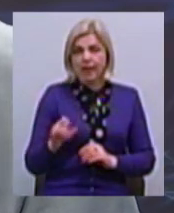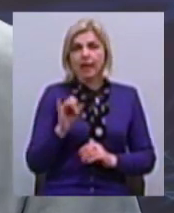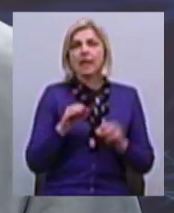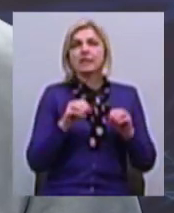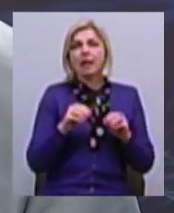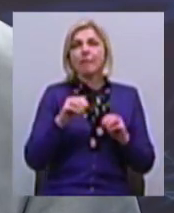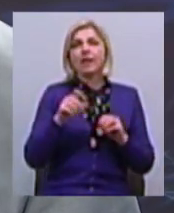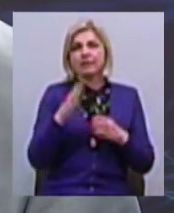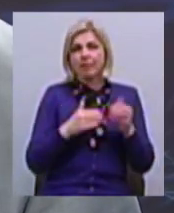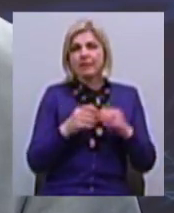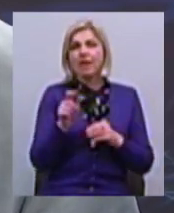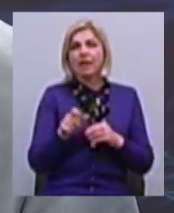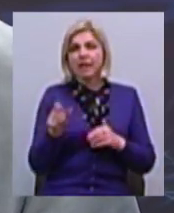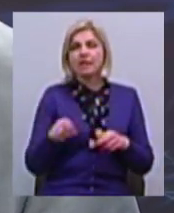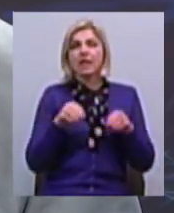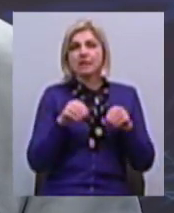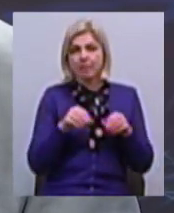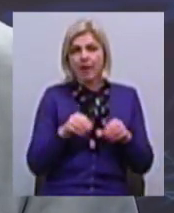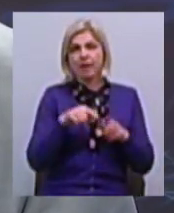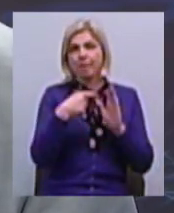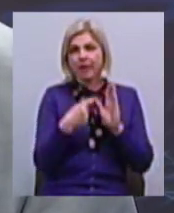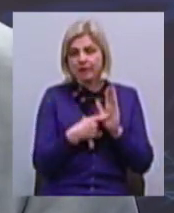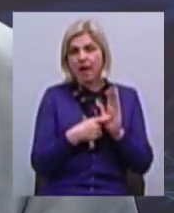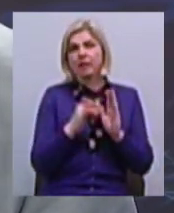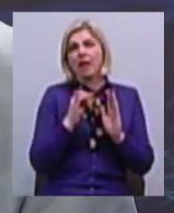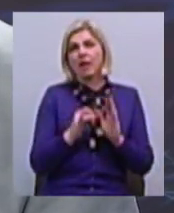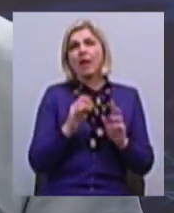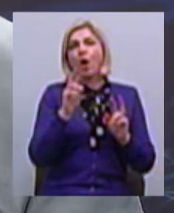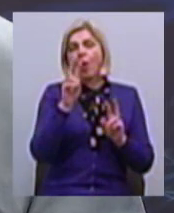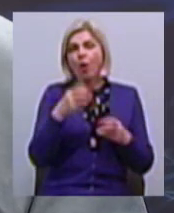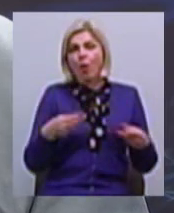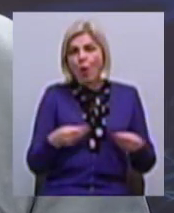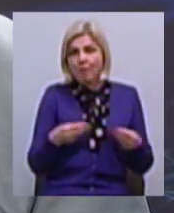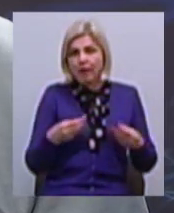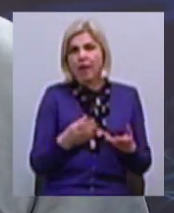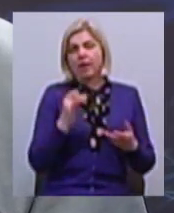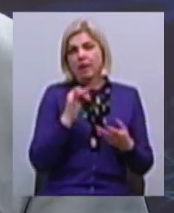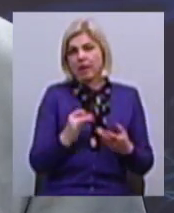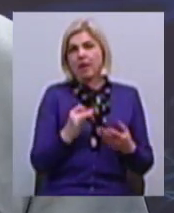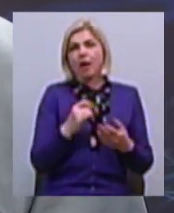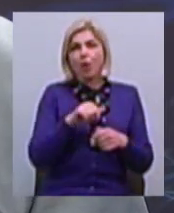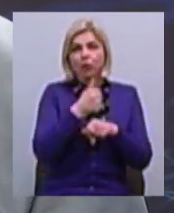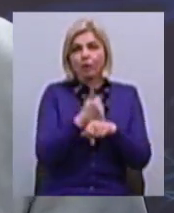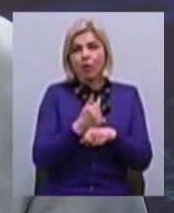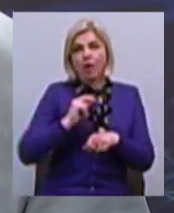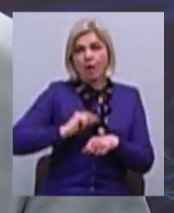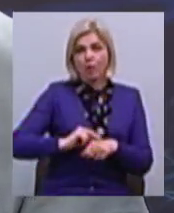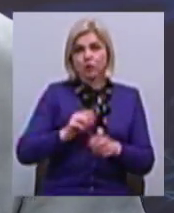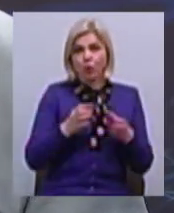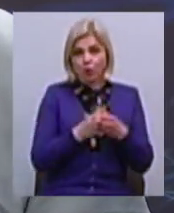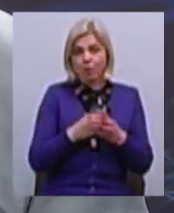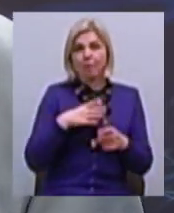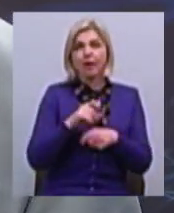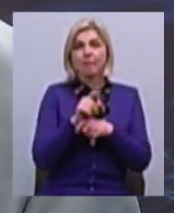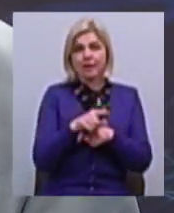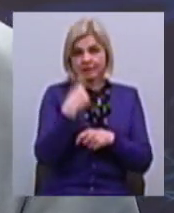земельники, ну, спеціалісти з земельних питань, з корпоративних, і економісти, і фінансісти. Головою робочої групи було призначено мене,